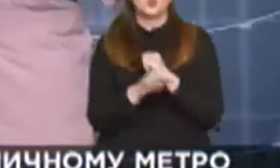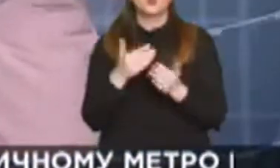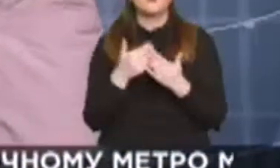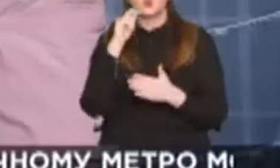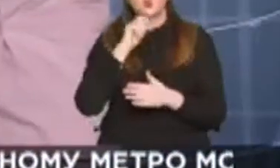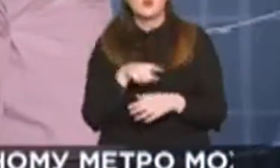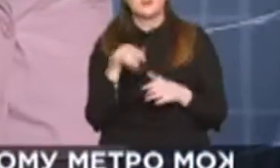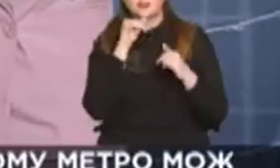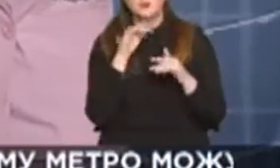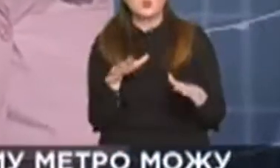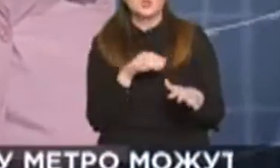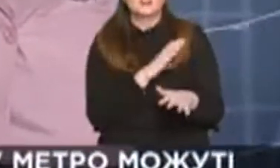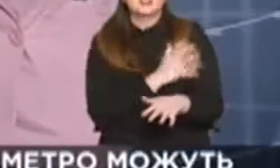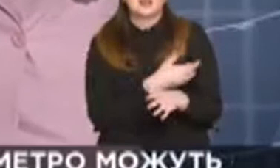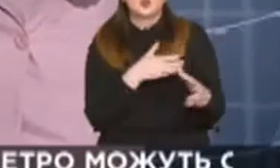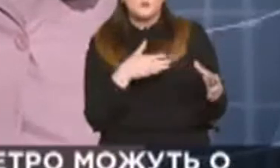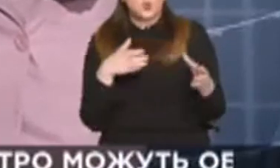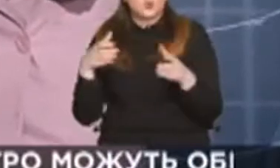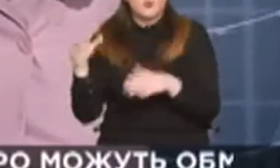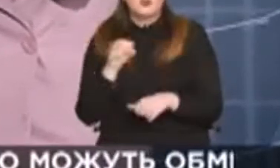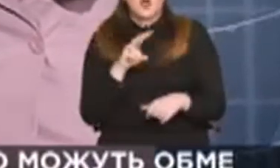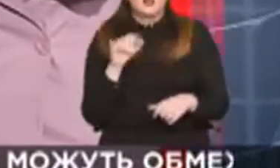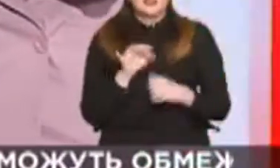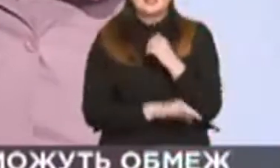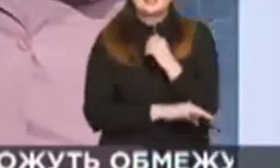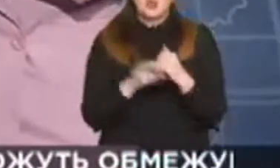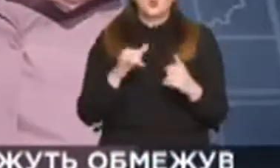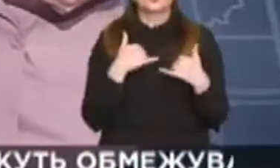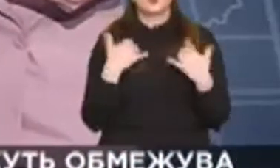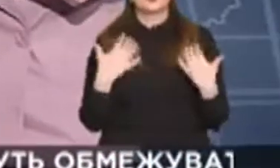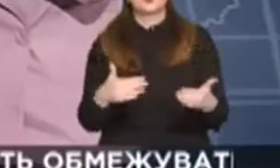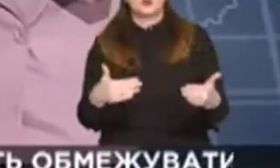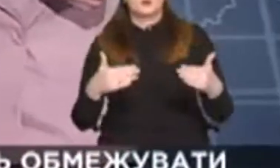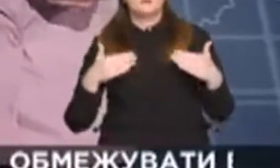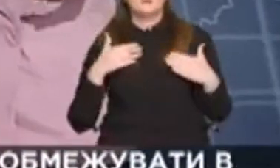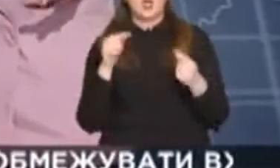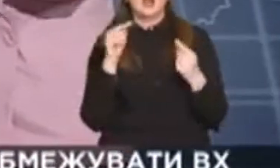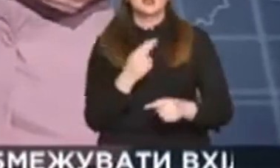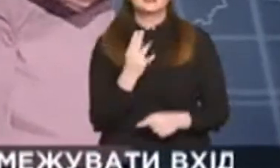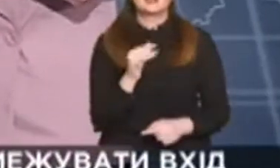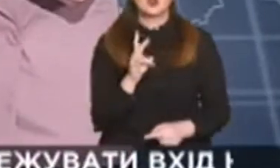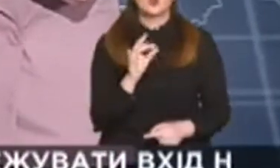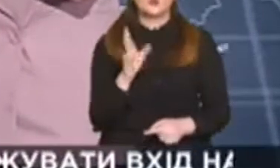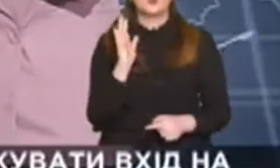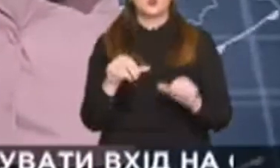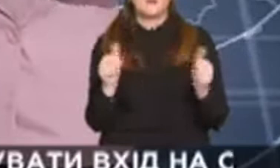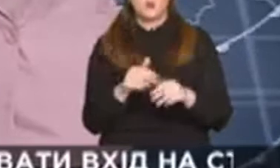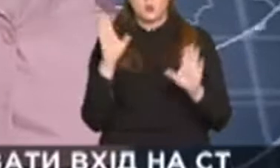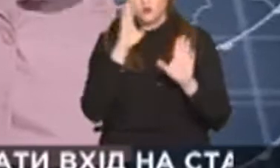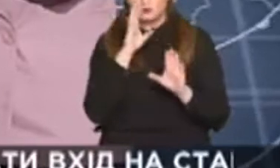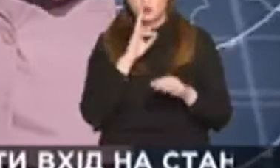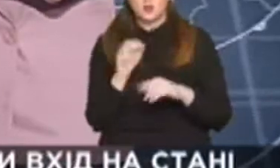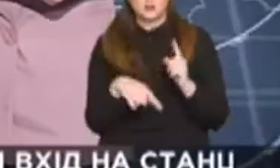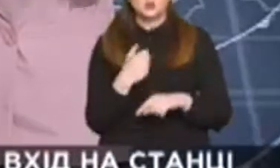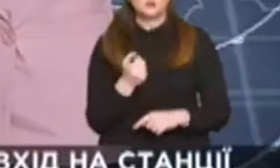України. Він не може сильно просуватися, але із заходу вже до нас просувається антициклон. Він буде формувати погоду